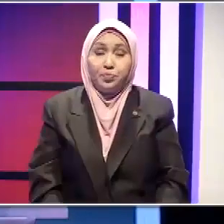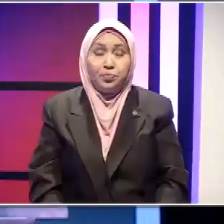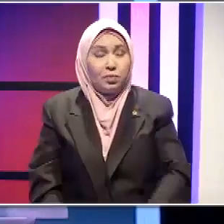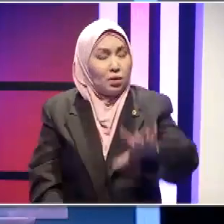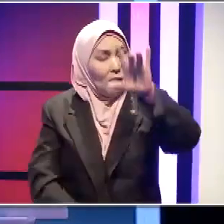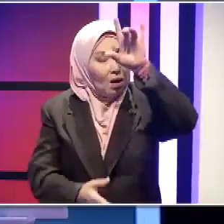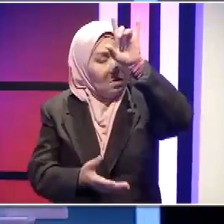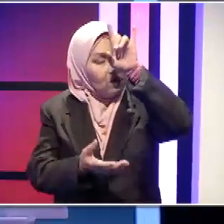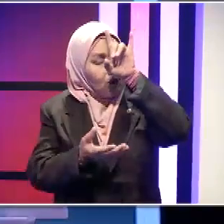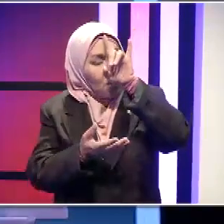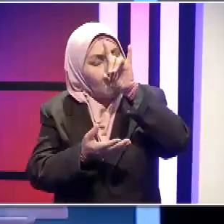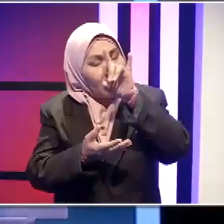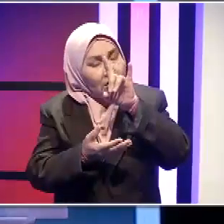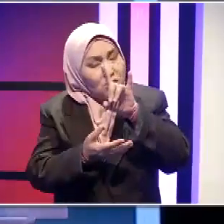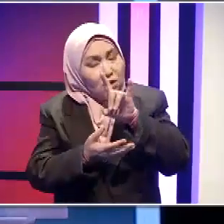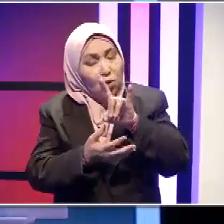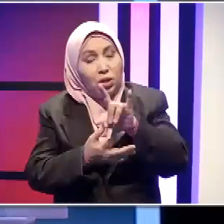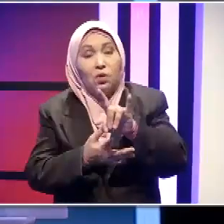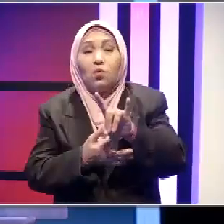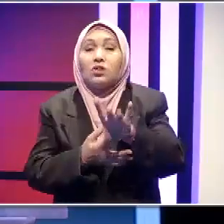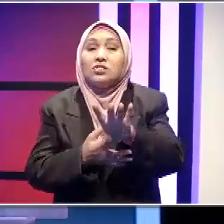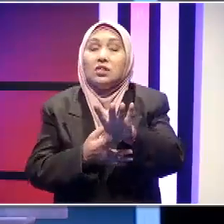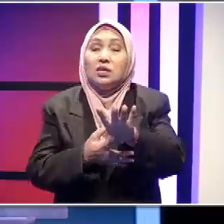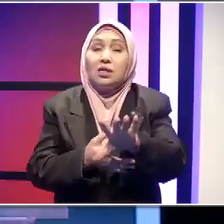Naurin Daeng himinas syaitonirrojim